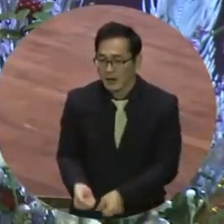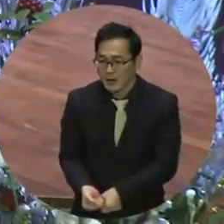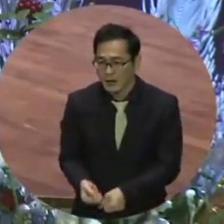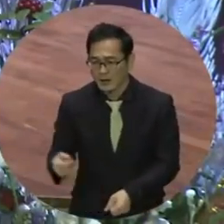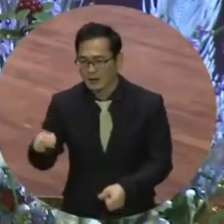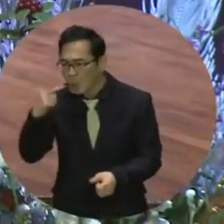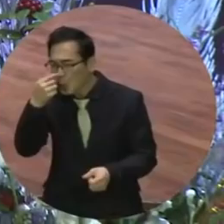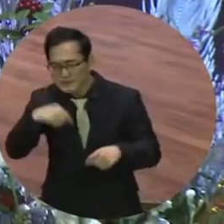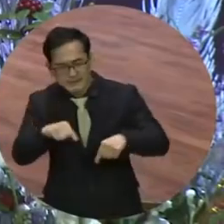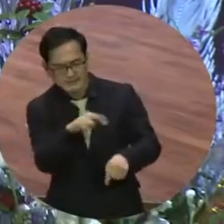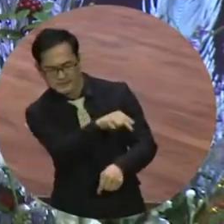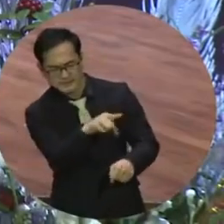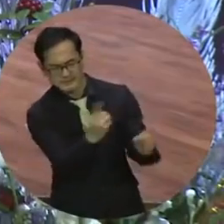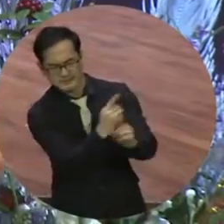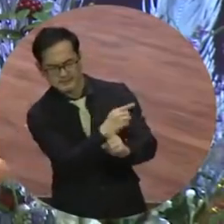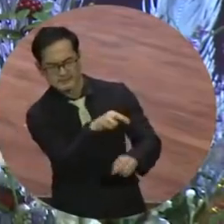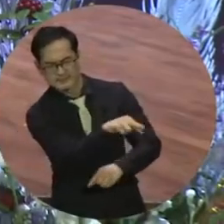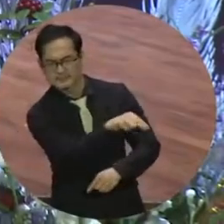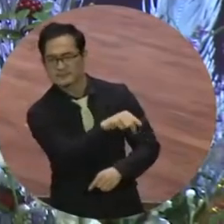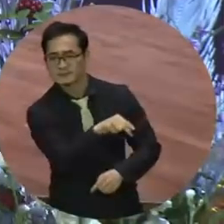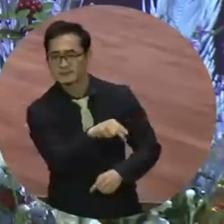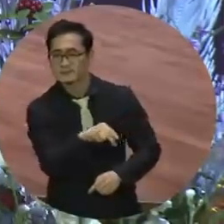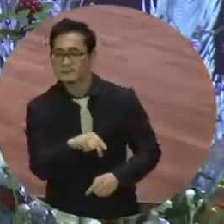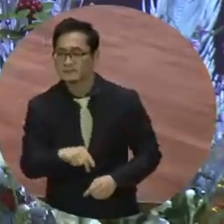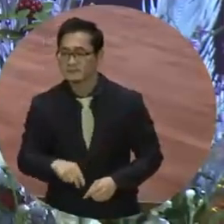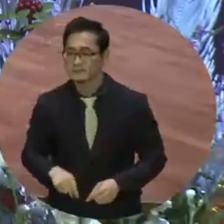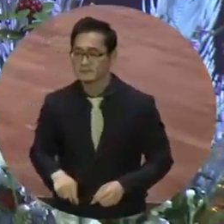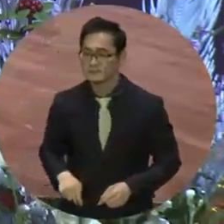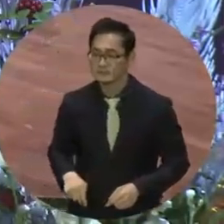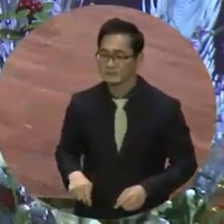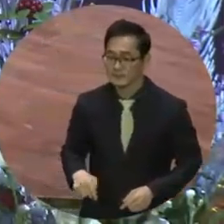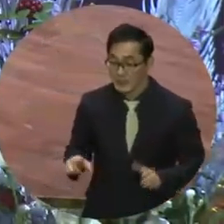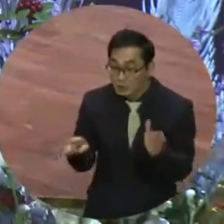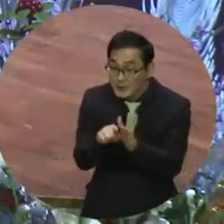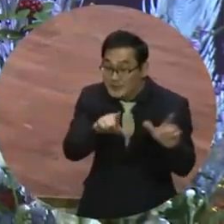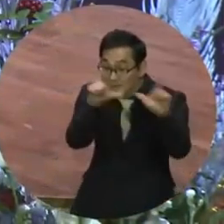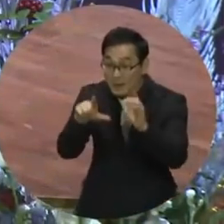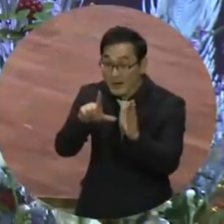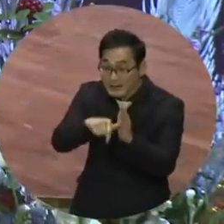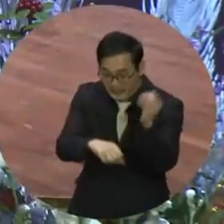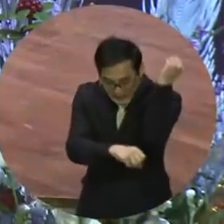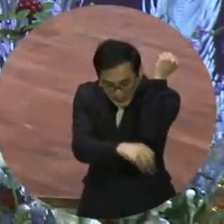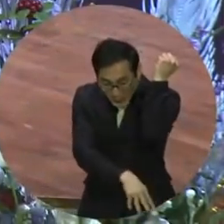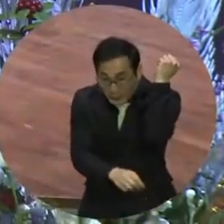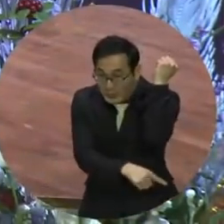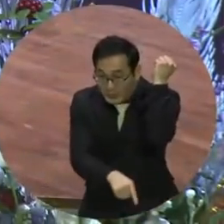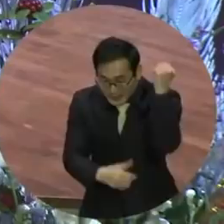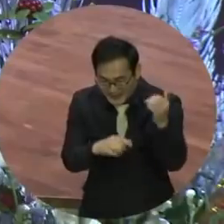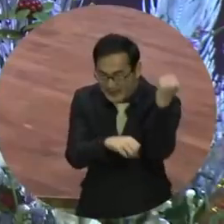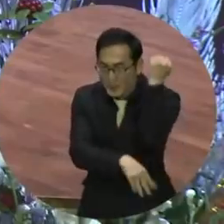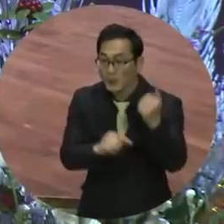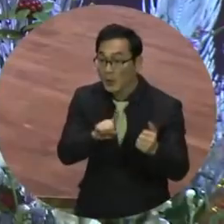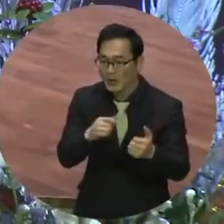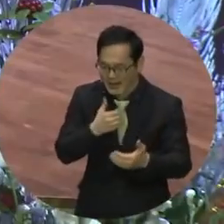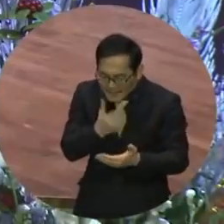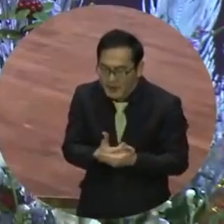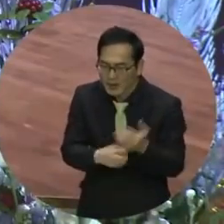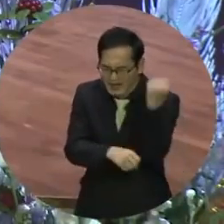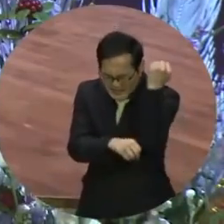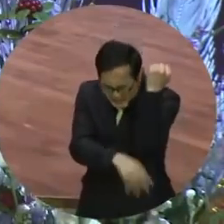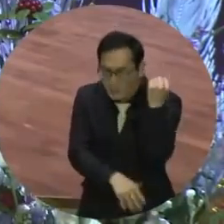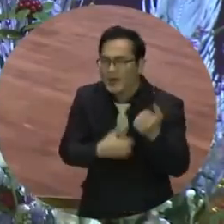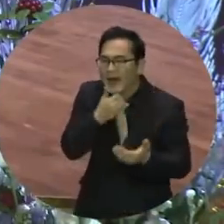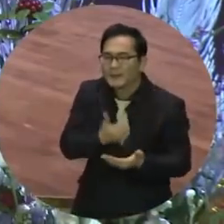여러분이요, 신앙생활 하다 보면 막 이런 일 저런 일 하다 보면 기본이 흐트러져 버려. 기본의 감격을 잃어버려. 이런저런 이유